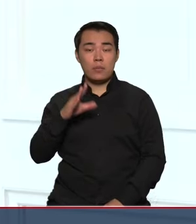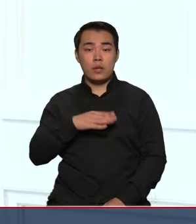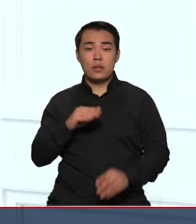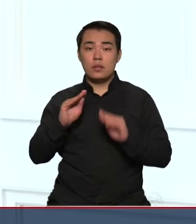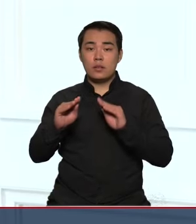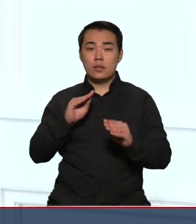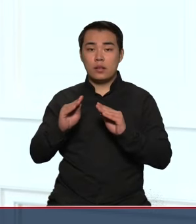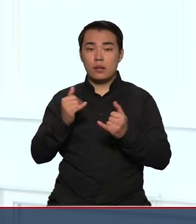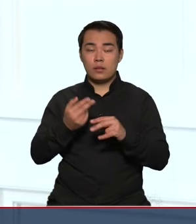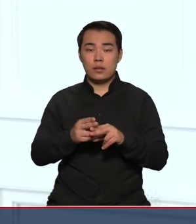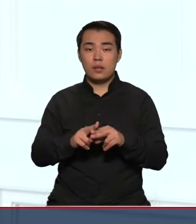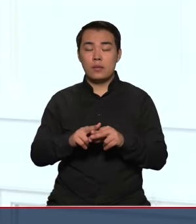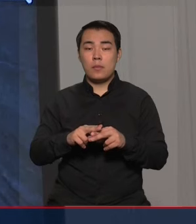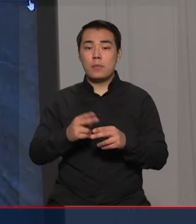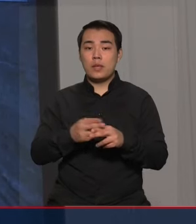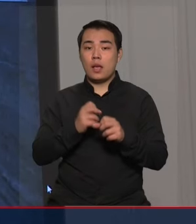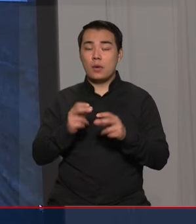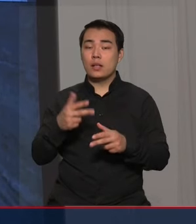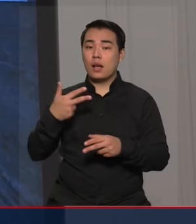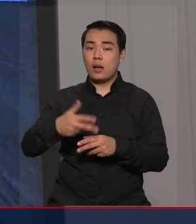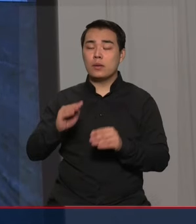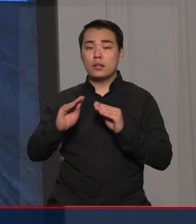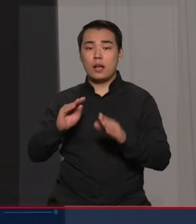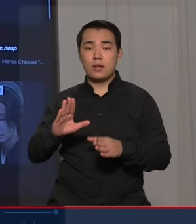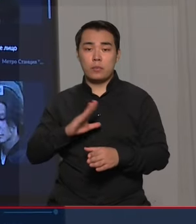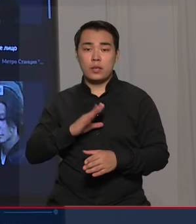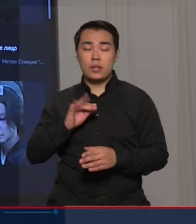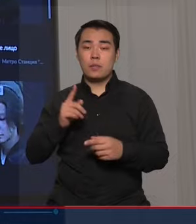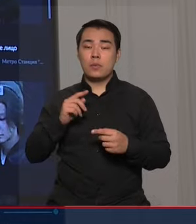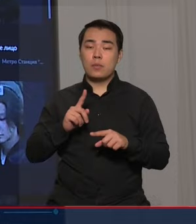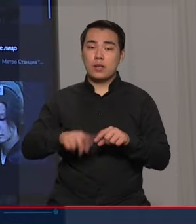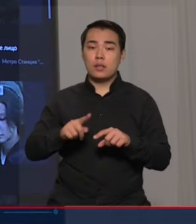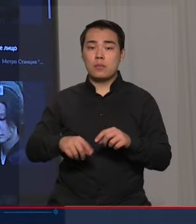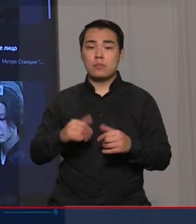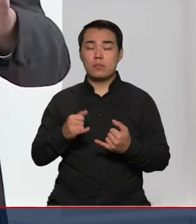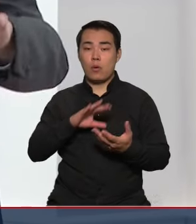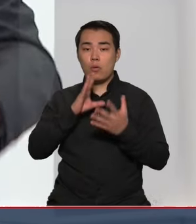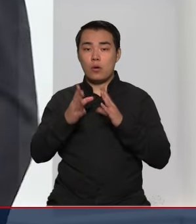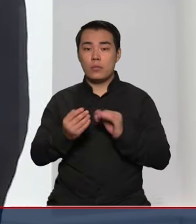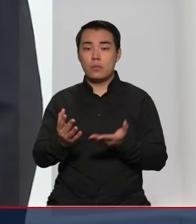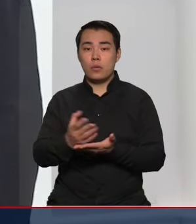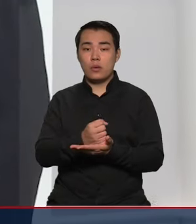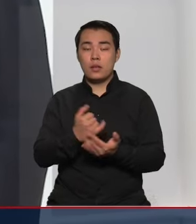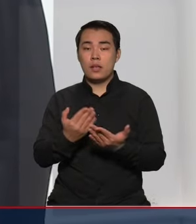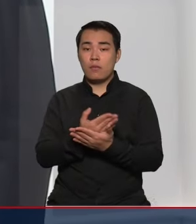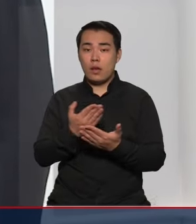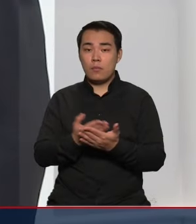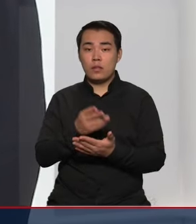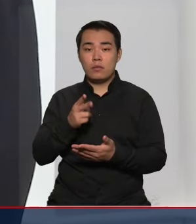оснастили комплексными системами безопасности, а для быстрого и более успешного сбора и обработки информации